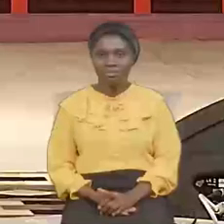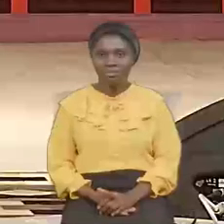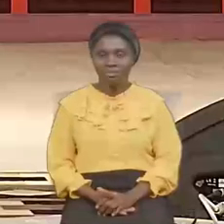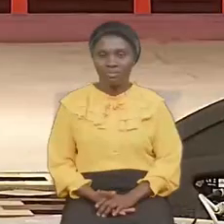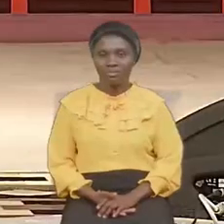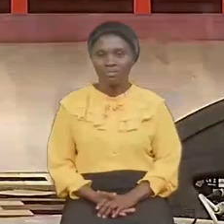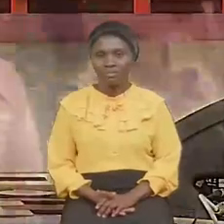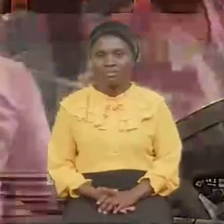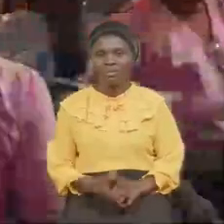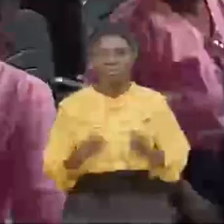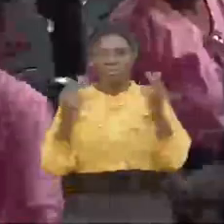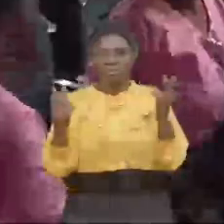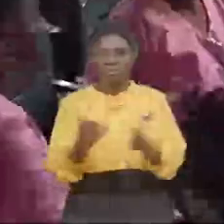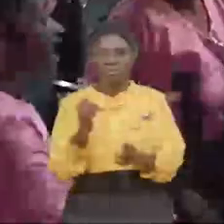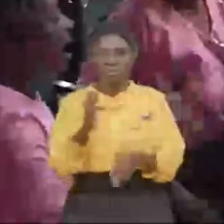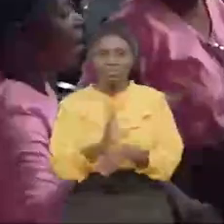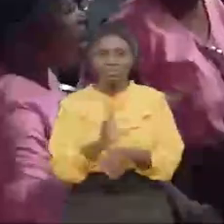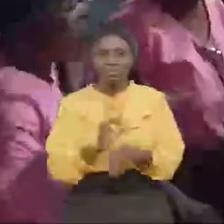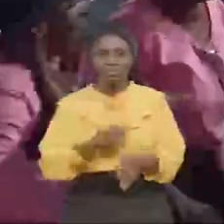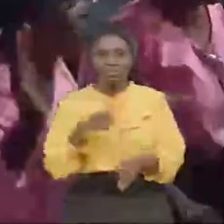Glorieuse, je dis gloire à Dieu.